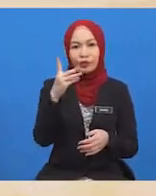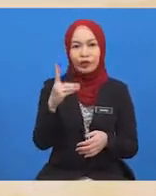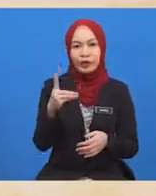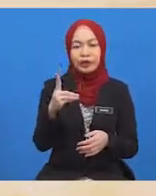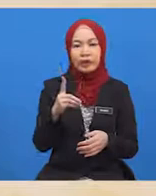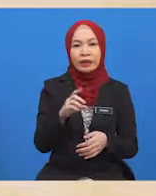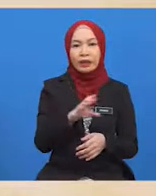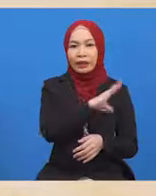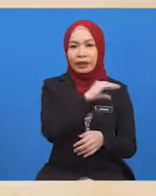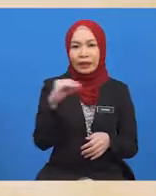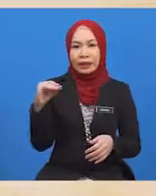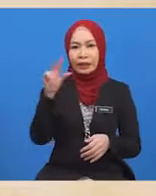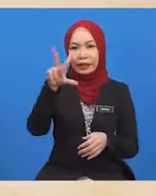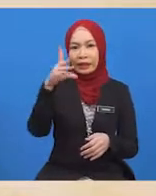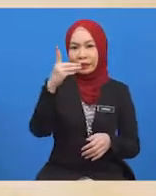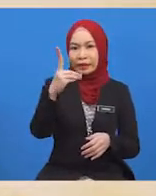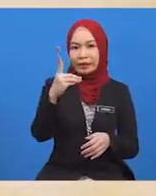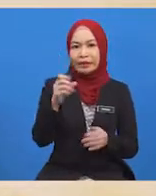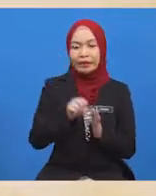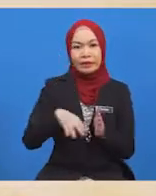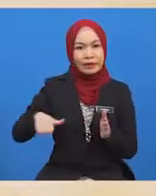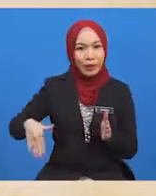tiga dimensi sebelum ini.